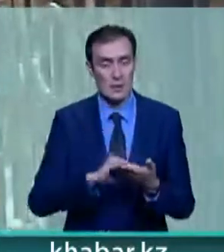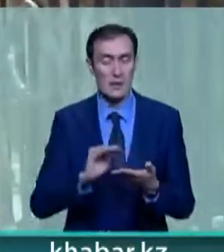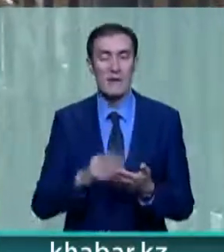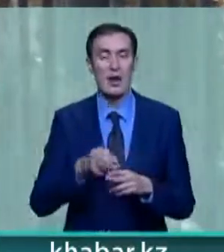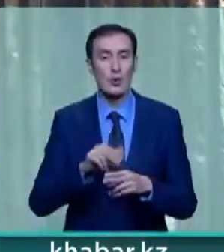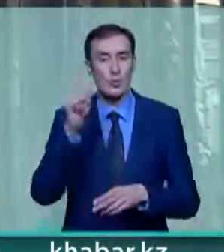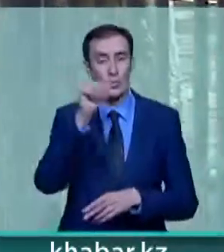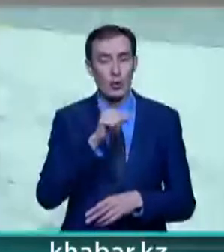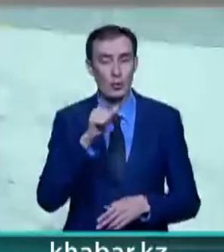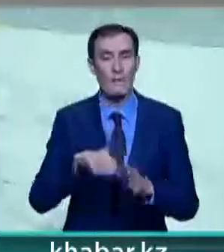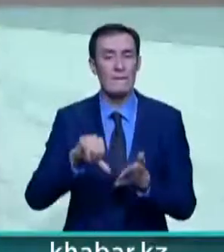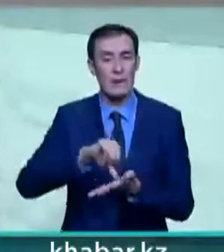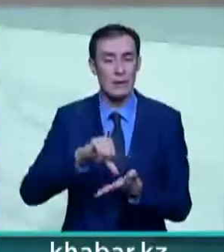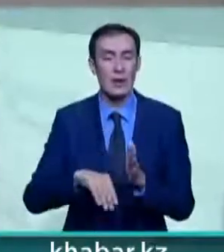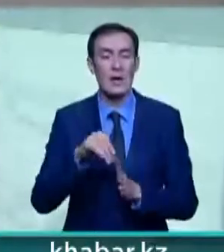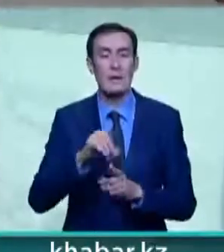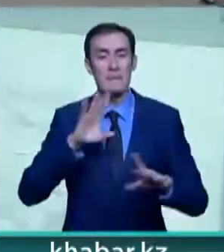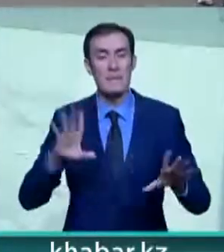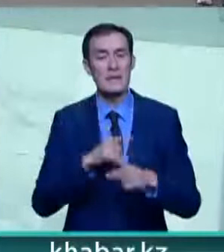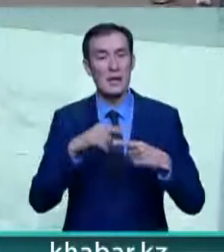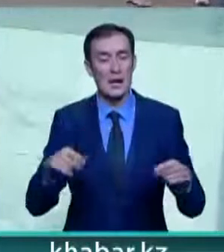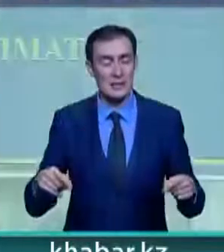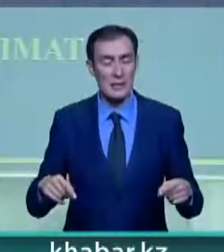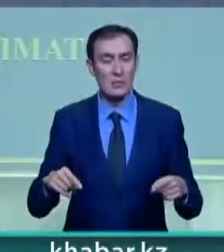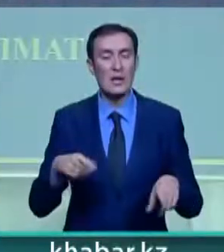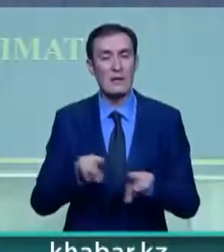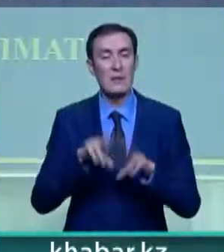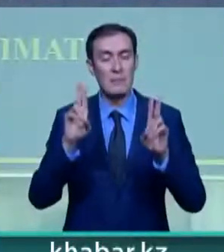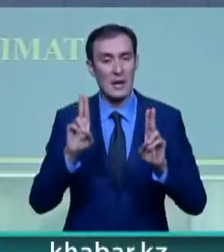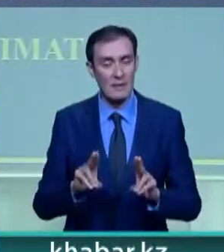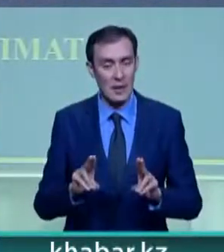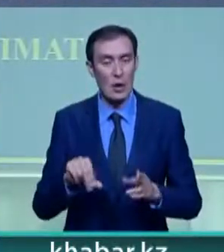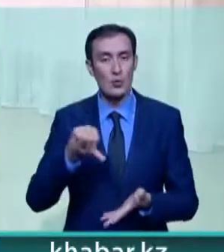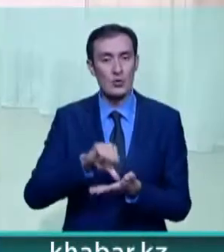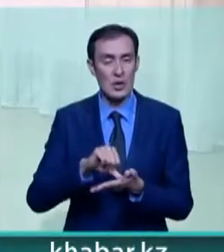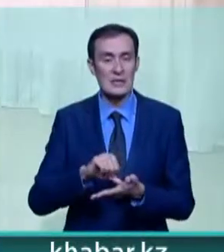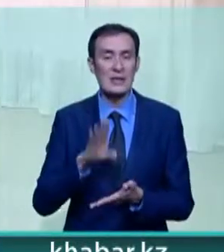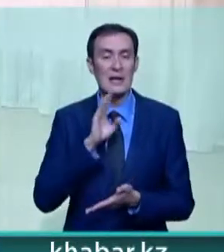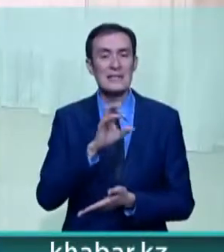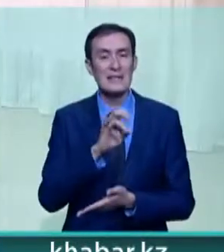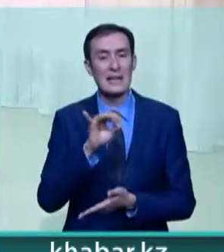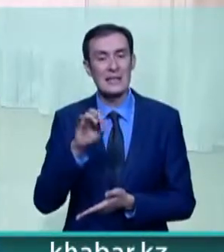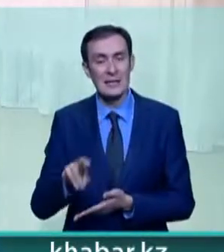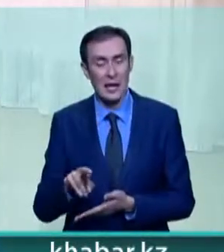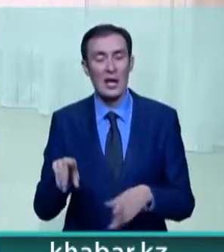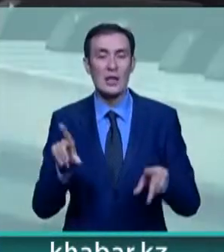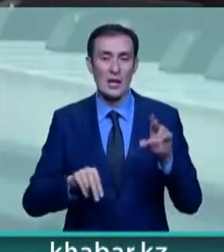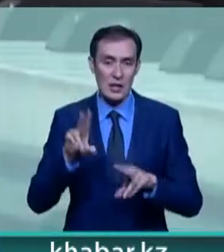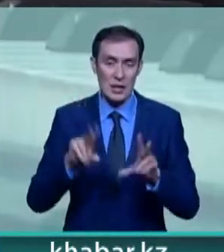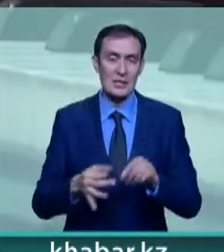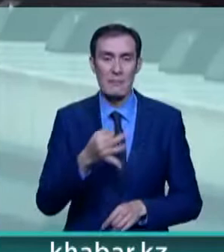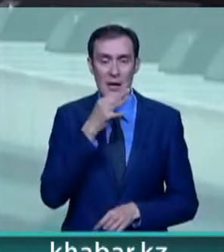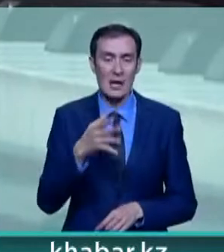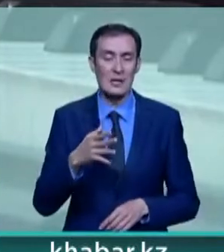году участники нацотбора исполнят песни разных композиторов. Таковы правила. Участница конкурса Сания Алтынбекқызы надеется покорить